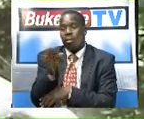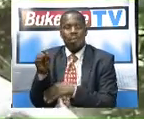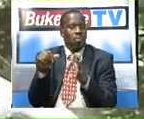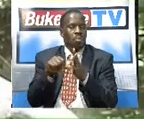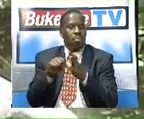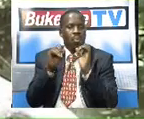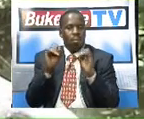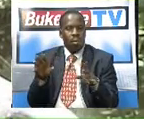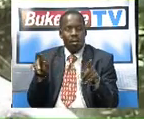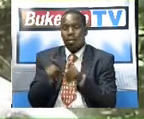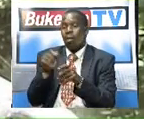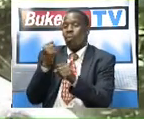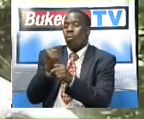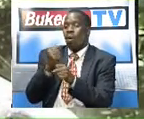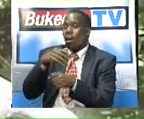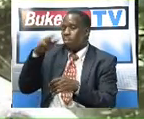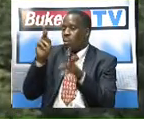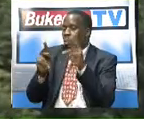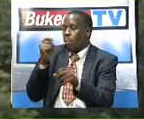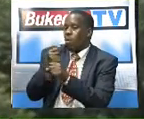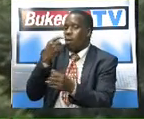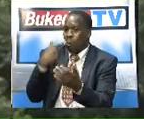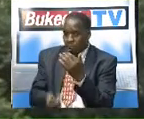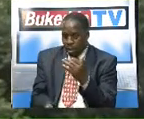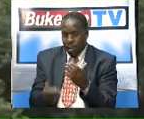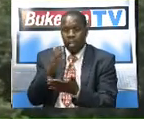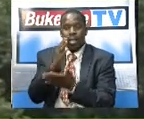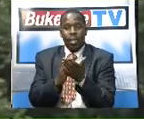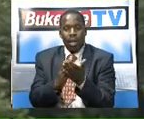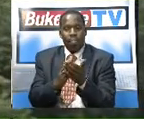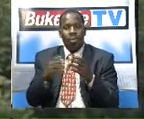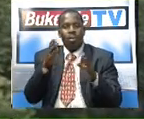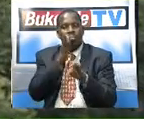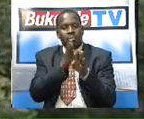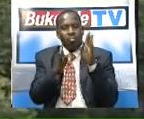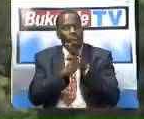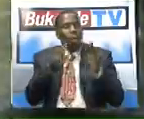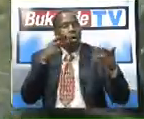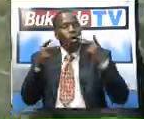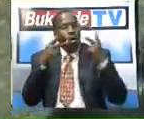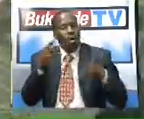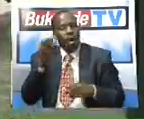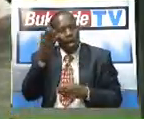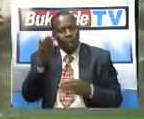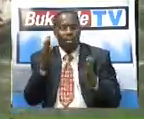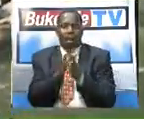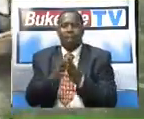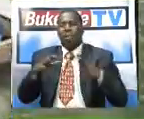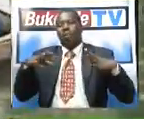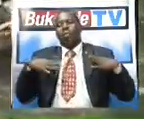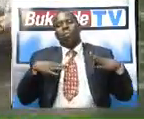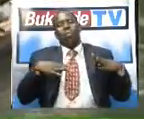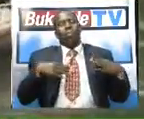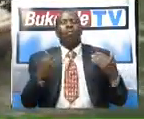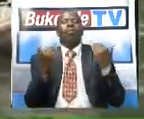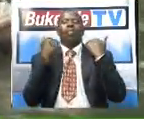Emirimu egisinga okukolebwa abantu abali ku mugga guno kuliko abazimba kozi wooteeri n'ebifo ebiwummulirwamu, wabula ng'abantu